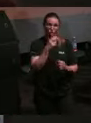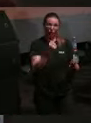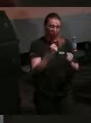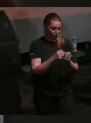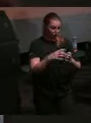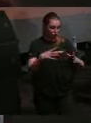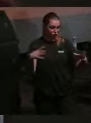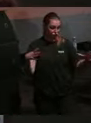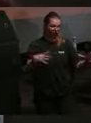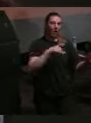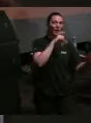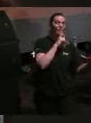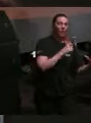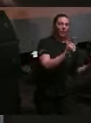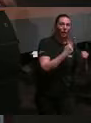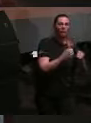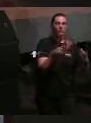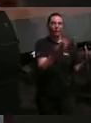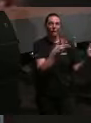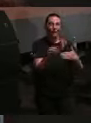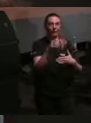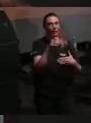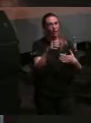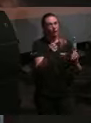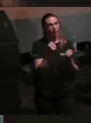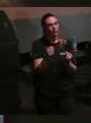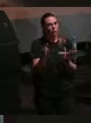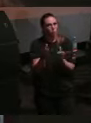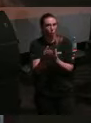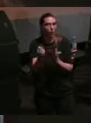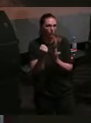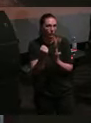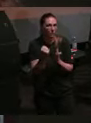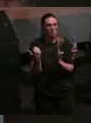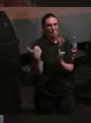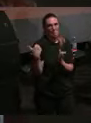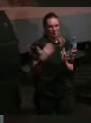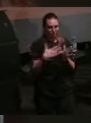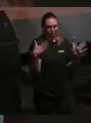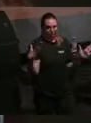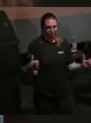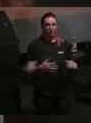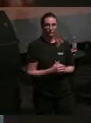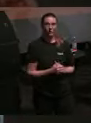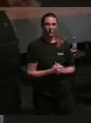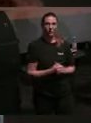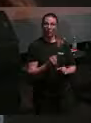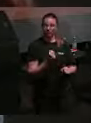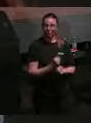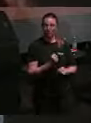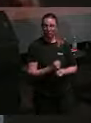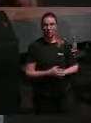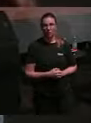småkraft, vannkraft og vindkraft I Norge. Det for ganske kort tid siden. Det må vi ha med oss, at det går litt sånn